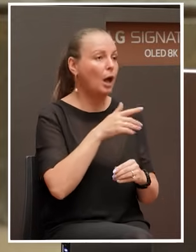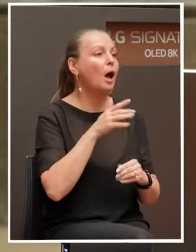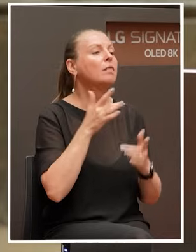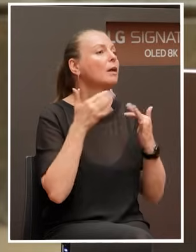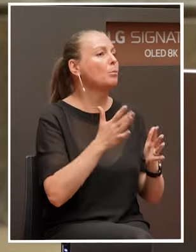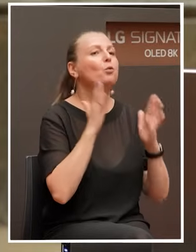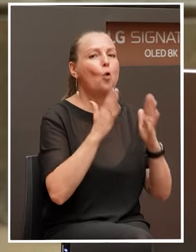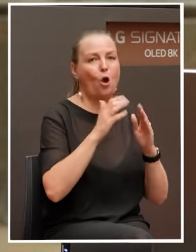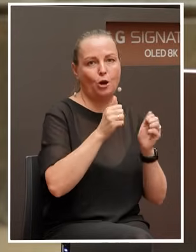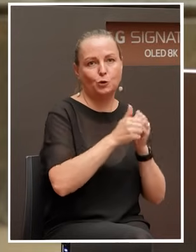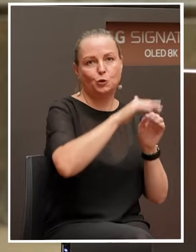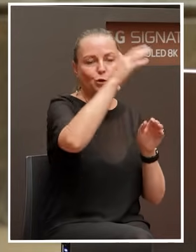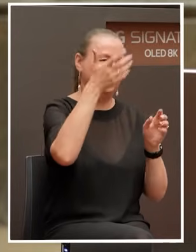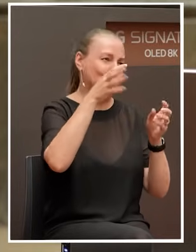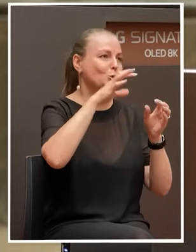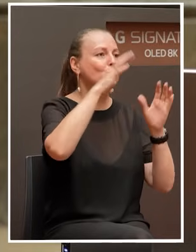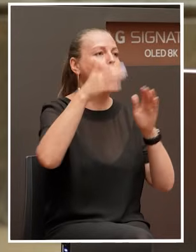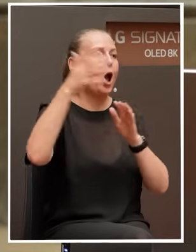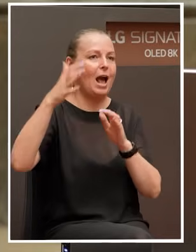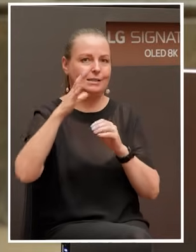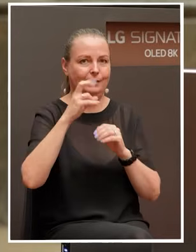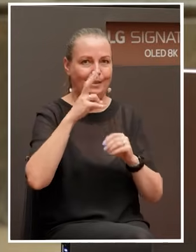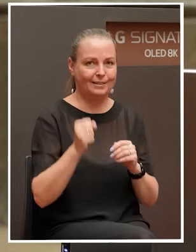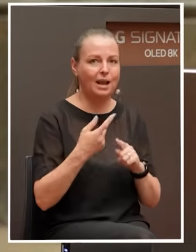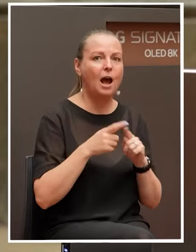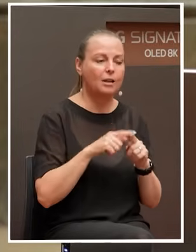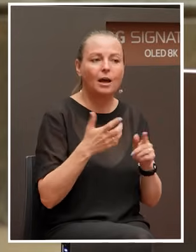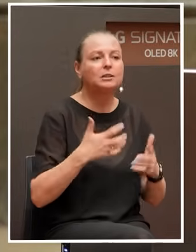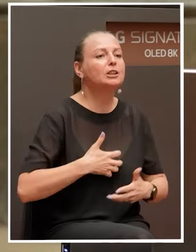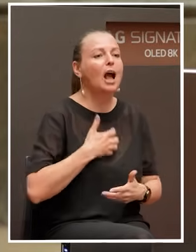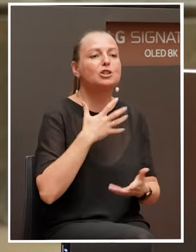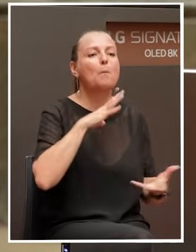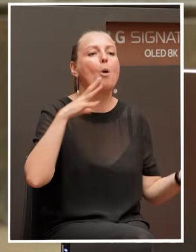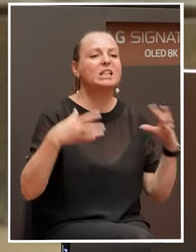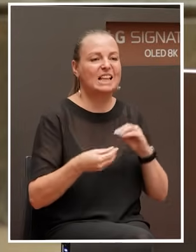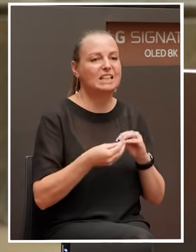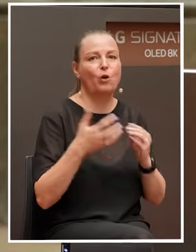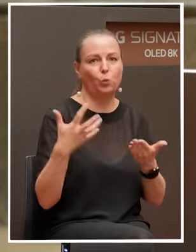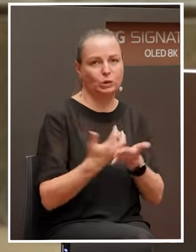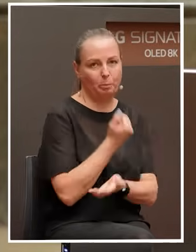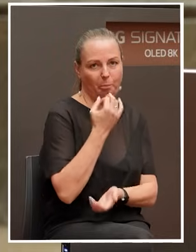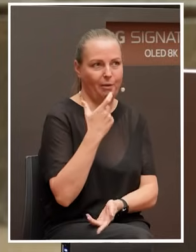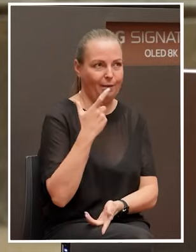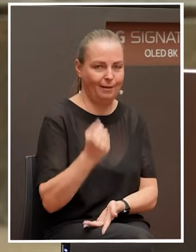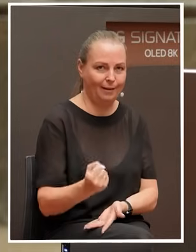Моне соглашаться на такое повторение. Вот страшные последствия успеха. Наверное, это обычное